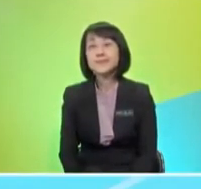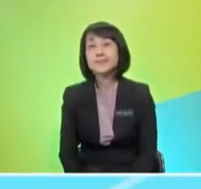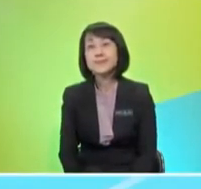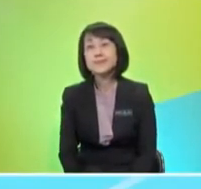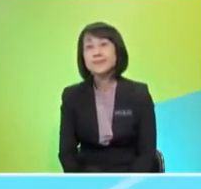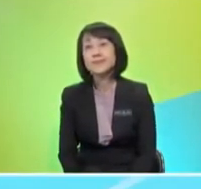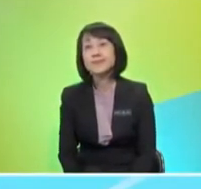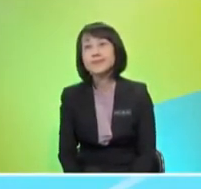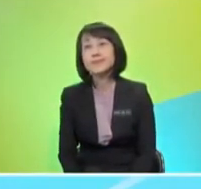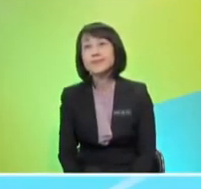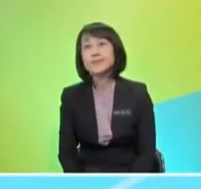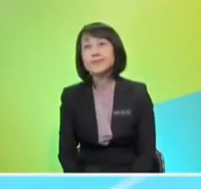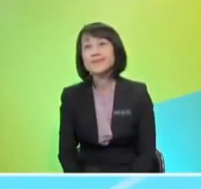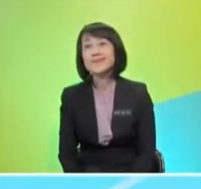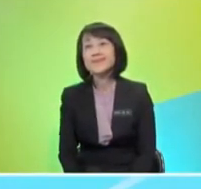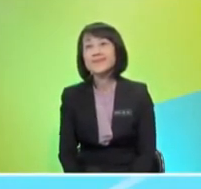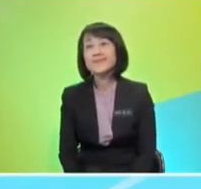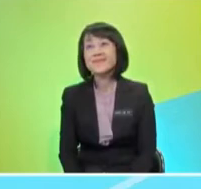yang betul